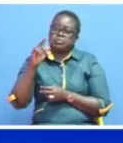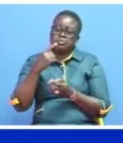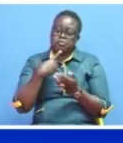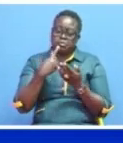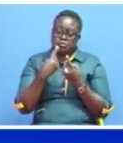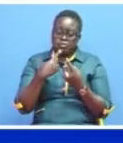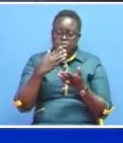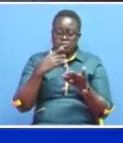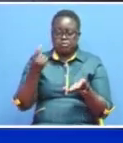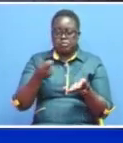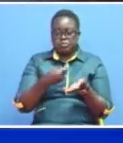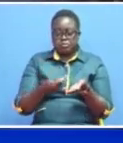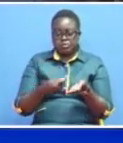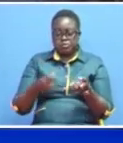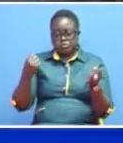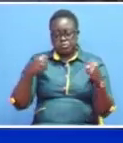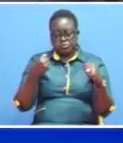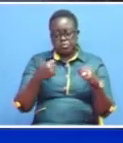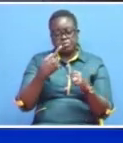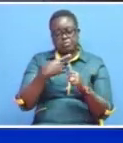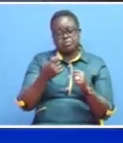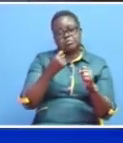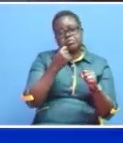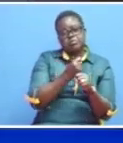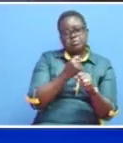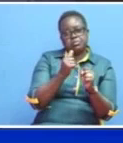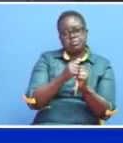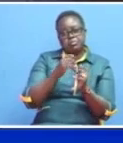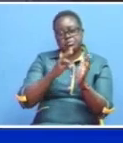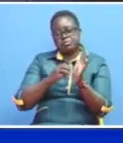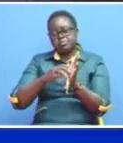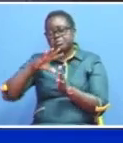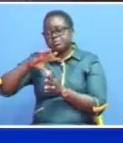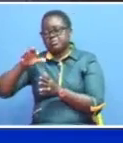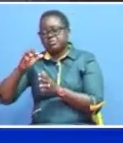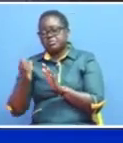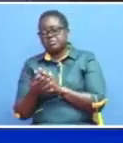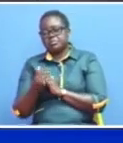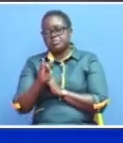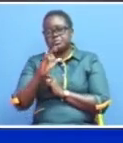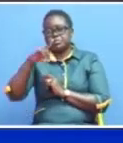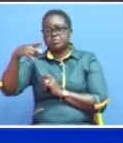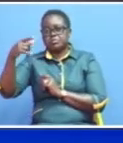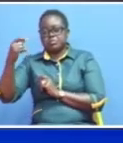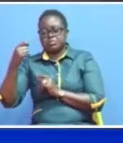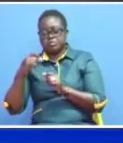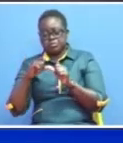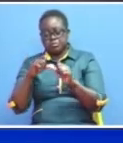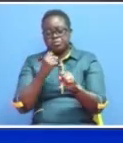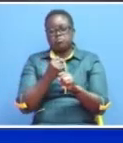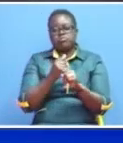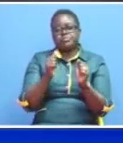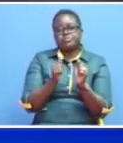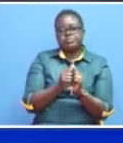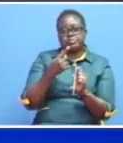wa wigwano, uu wa udhukumi na silikali ya kaunti ya Masako ni waeleseka na nimekuende na kuwati ya na silikali